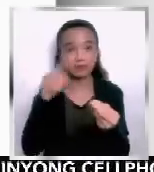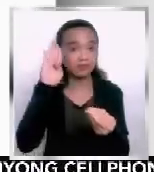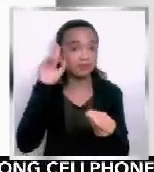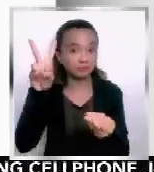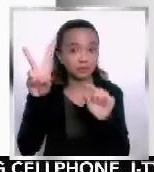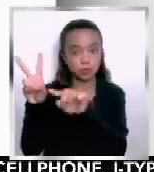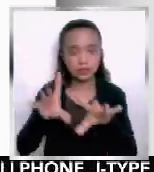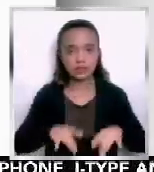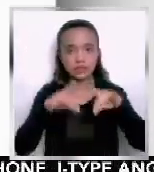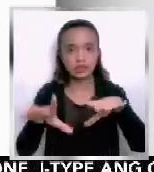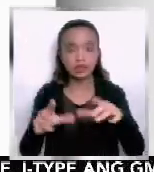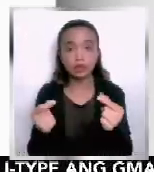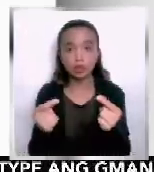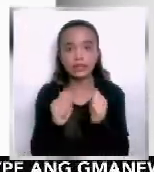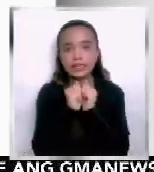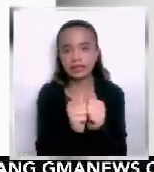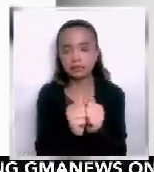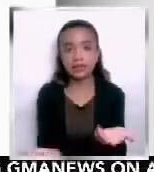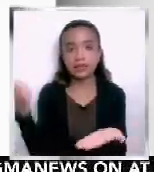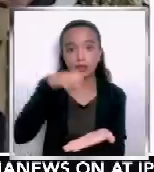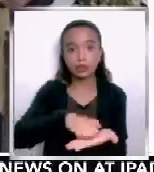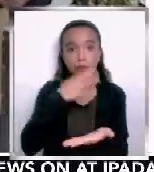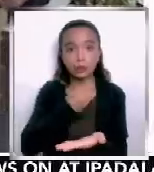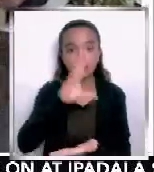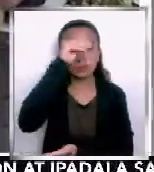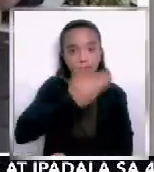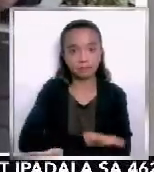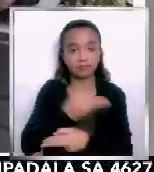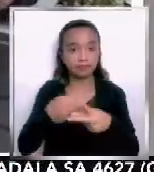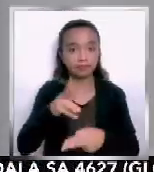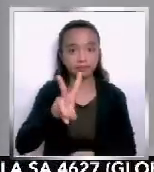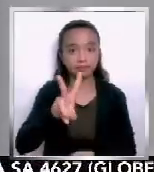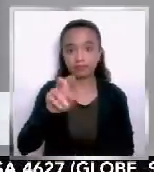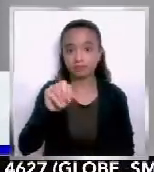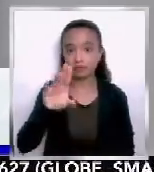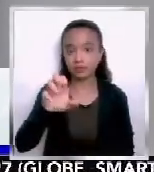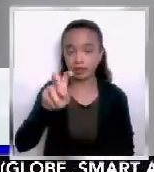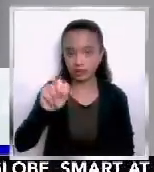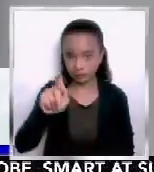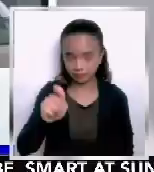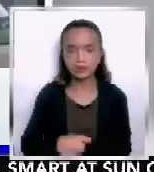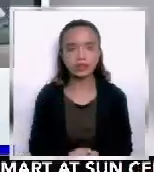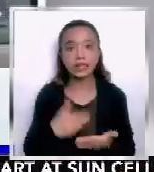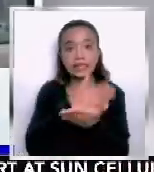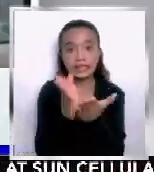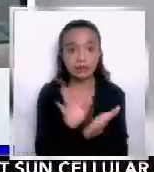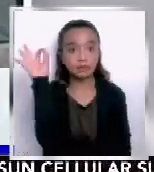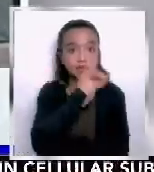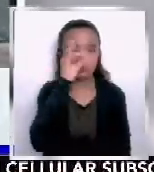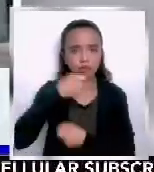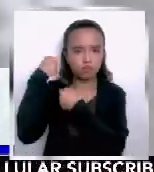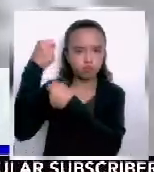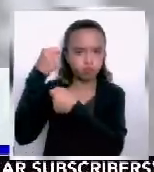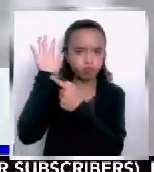samahang mag-enroll sa isang university ang anak na si Vincent. Batay rin sa ulat, ilang Pilipino rin ang nagprotesta sa harap ng apartment